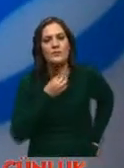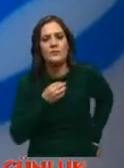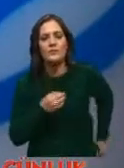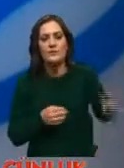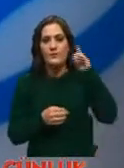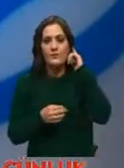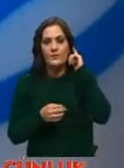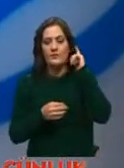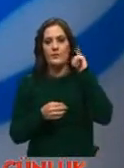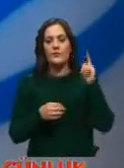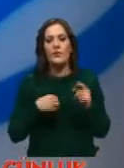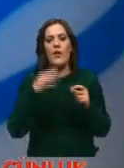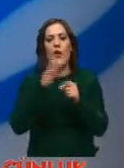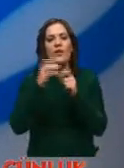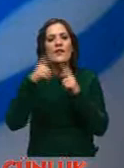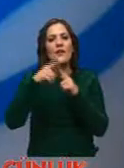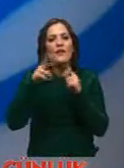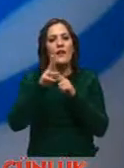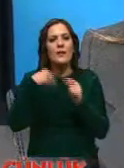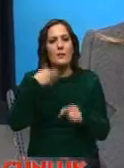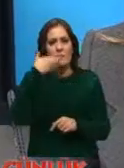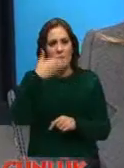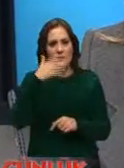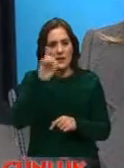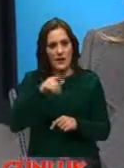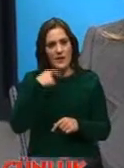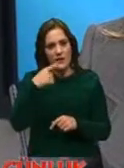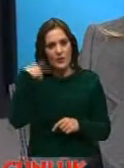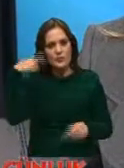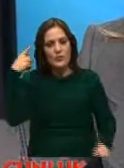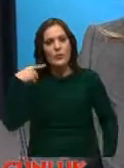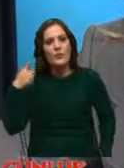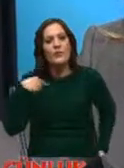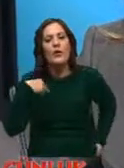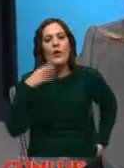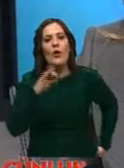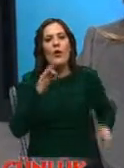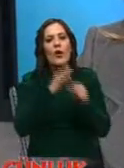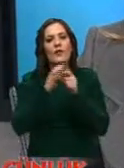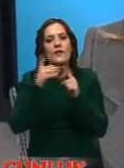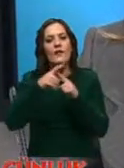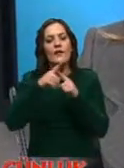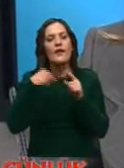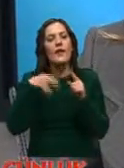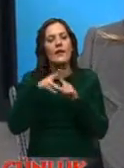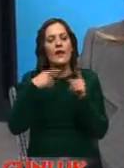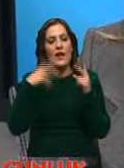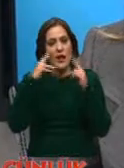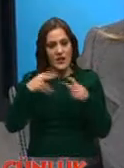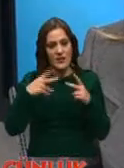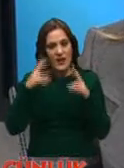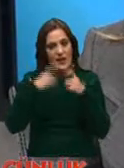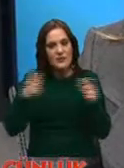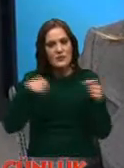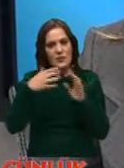Şimdi kısaca böyle bir ODTÜ Teknokent'ten bahsetmek gerekir diye düşünüyorum. ODTÜ Teknokent, ODTÜ'nün teknoloji geliştirme bölgesi. ODTÜ